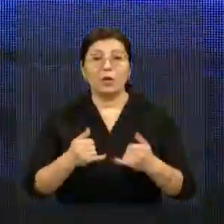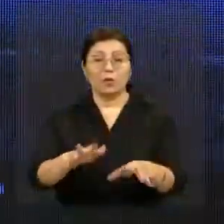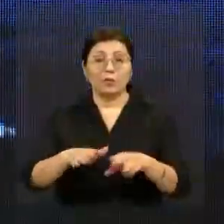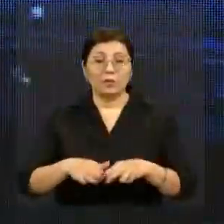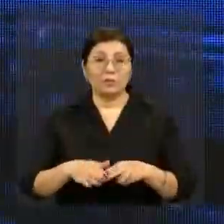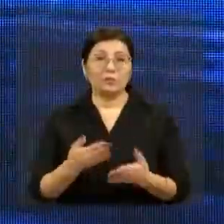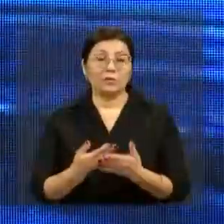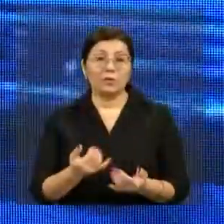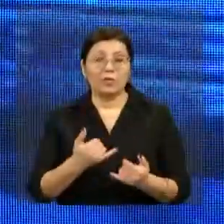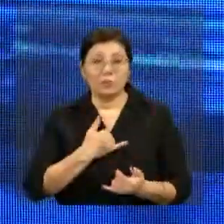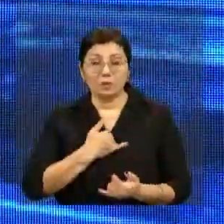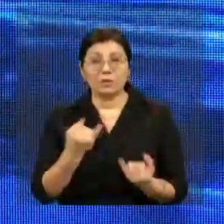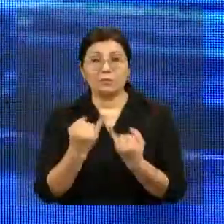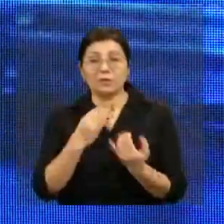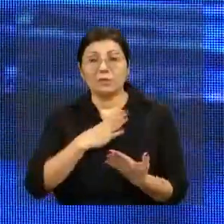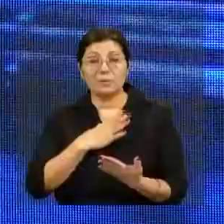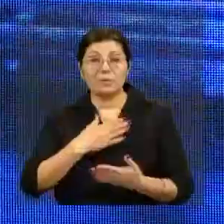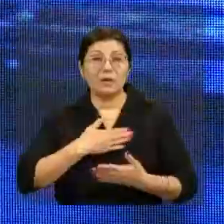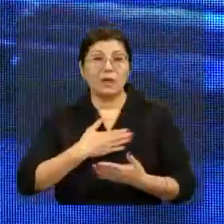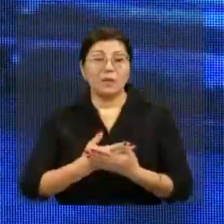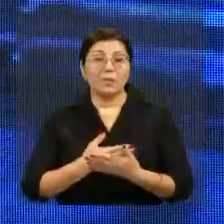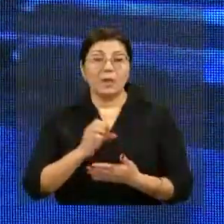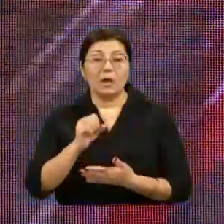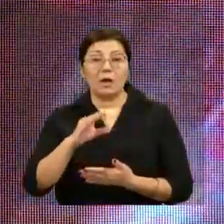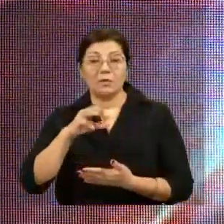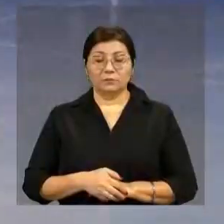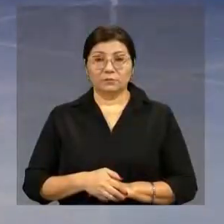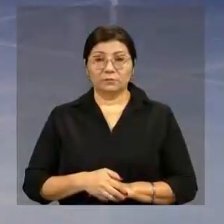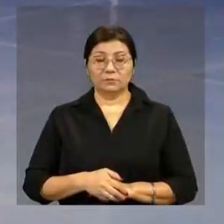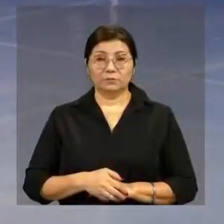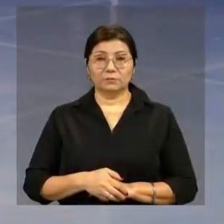телезрители, напомню, что у нас в гостях сегодня была волонтер Асим Амантаева.